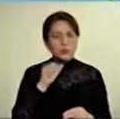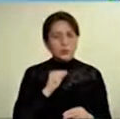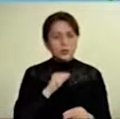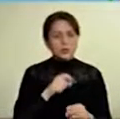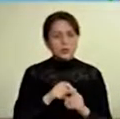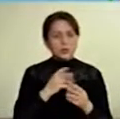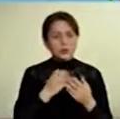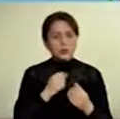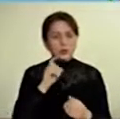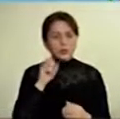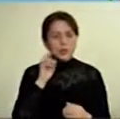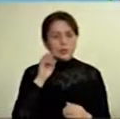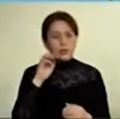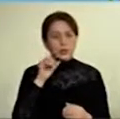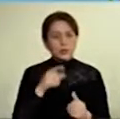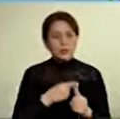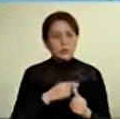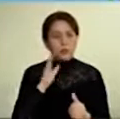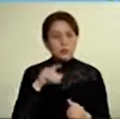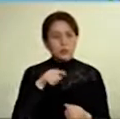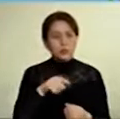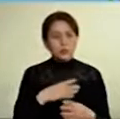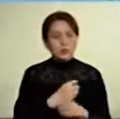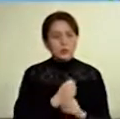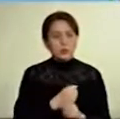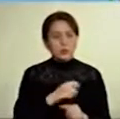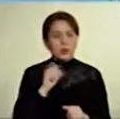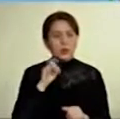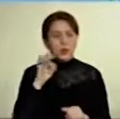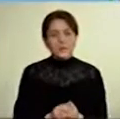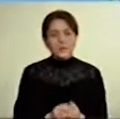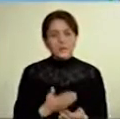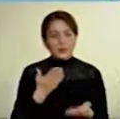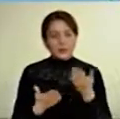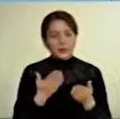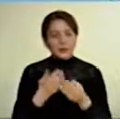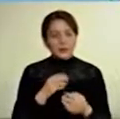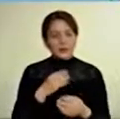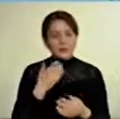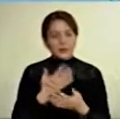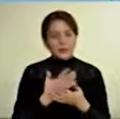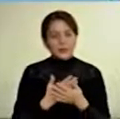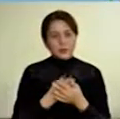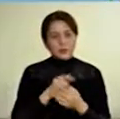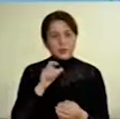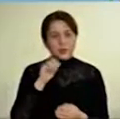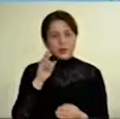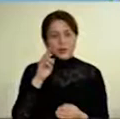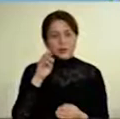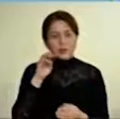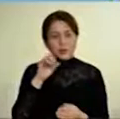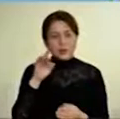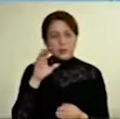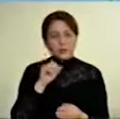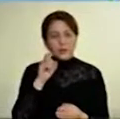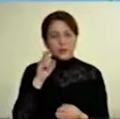ma'nolarni anglatadi va ularni qisqacha qilib xa tarzda yoziladi. Agar masalalarda gektar va xa